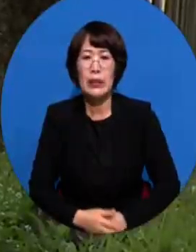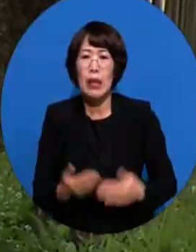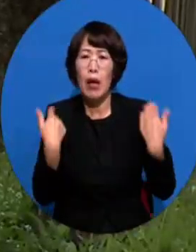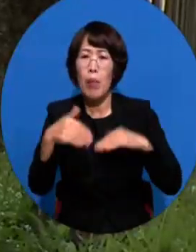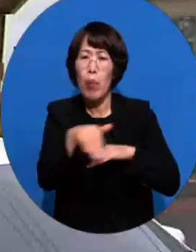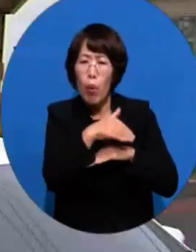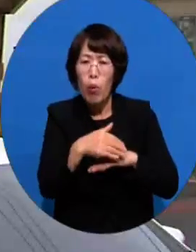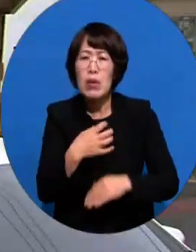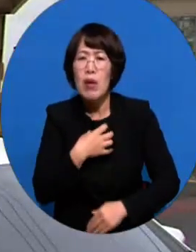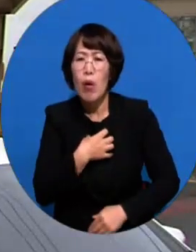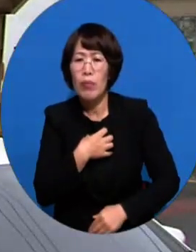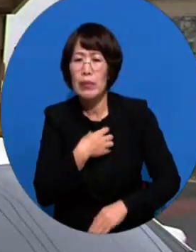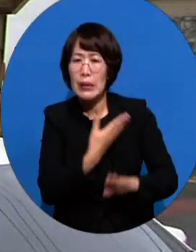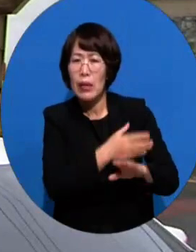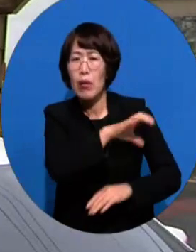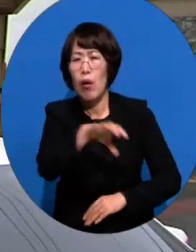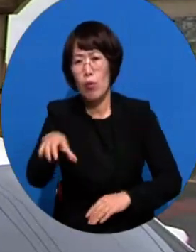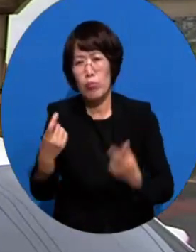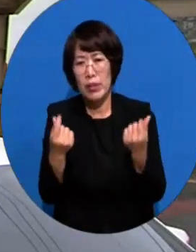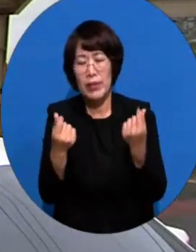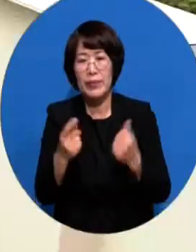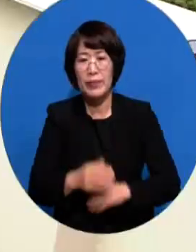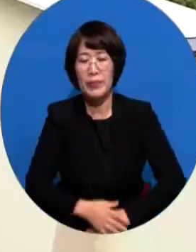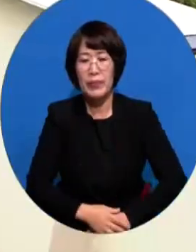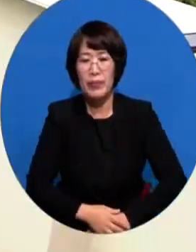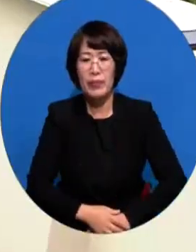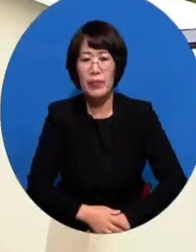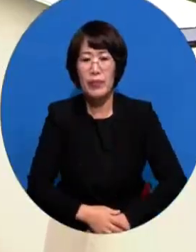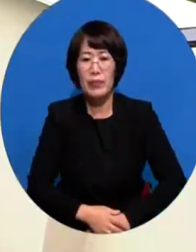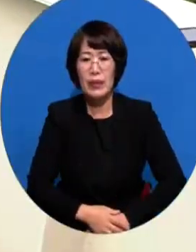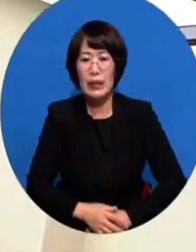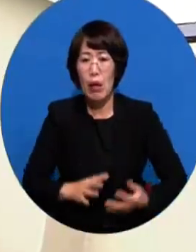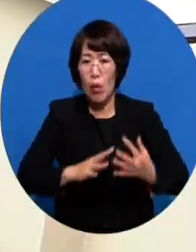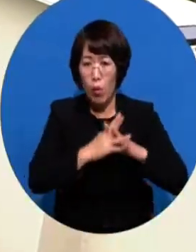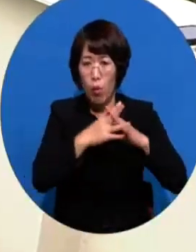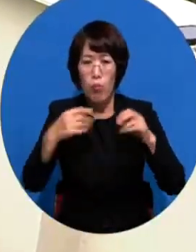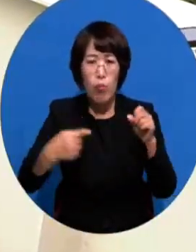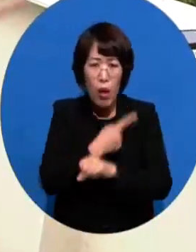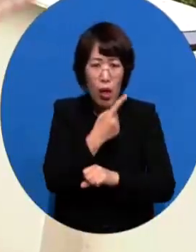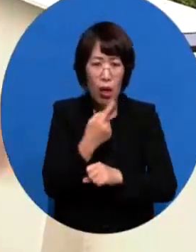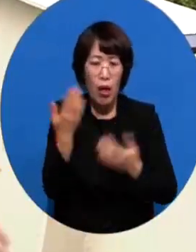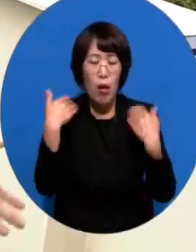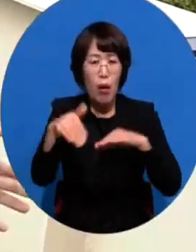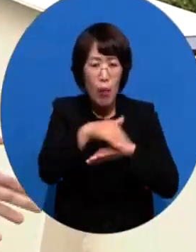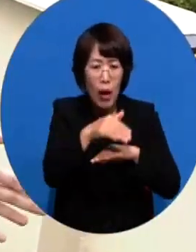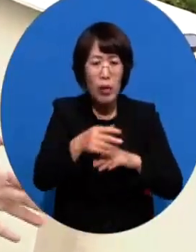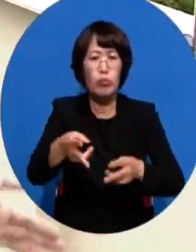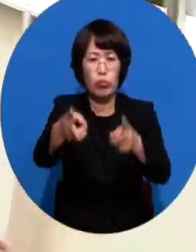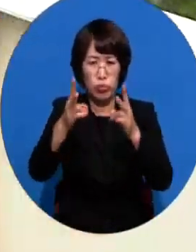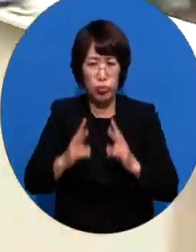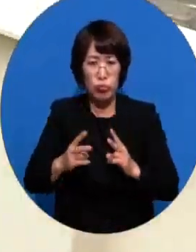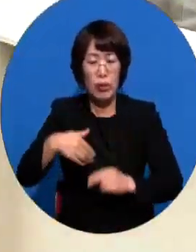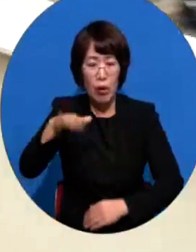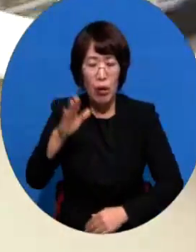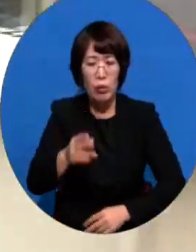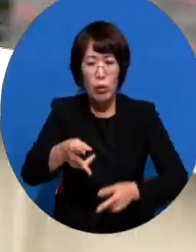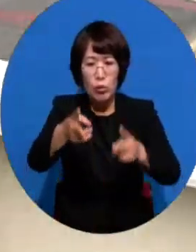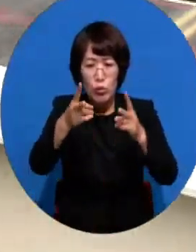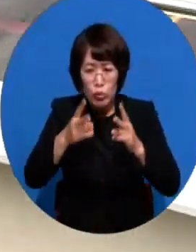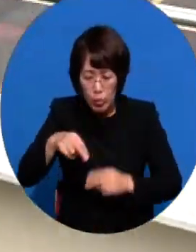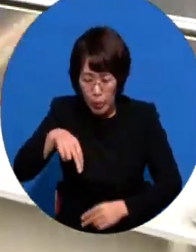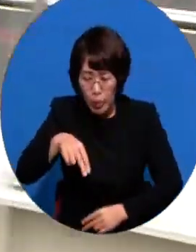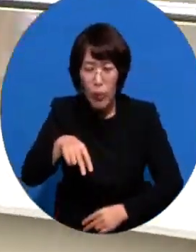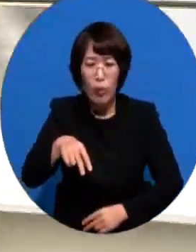등하교길이 위태로운 건 다른 학교들도 마찬가지. 공사판을 피해 등하교를 하려면 이 6교를 지나야 하는데 6교로